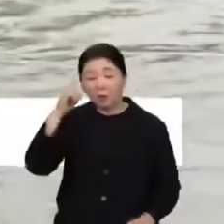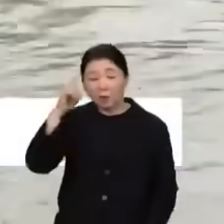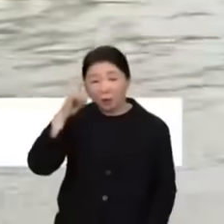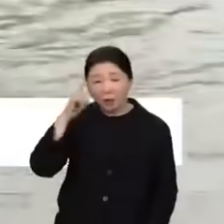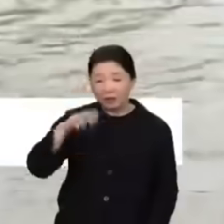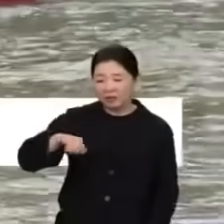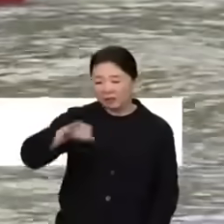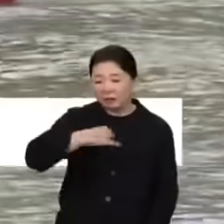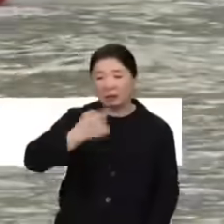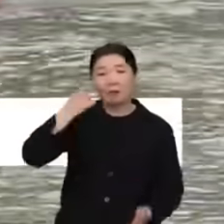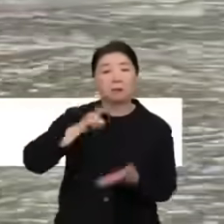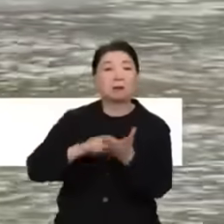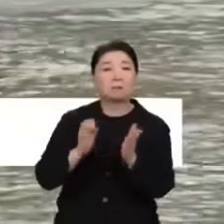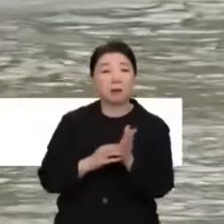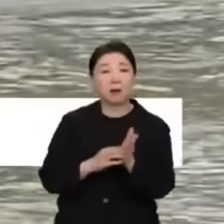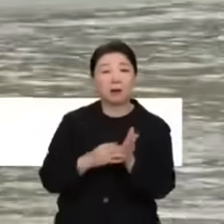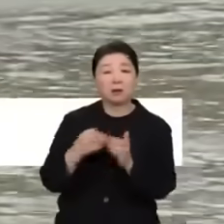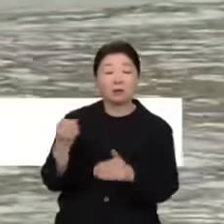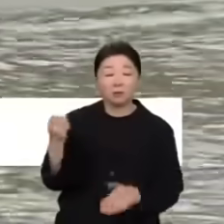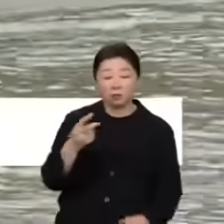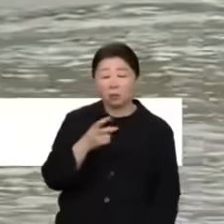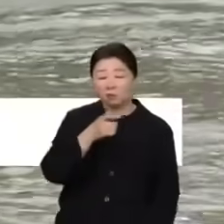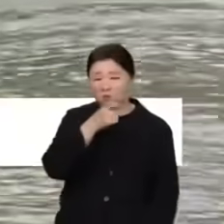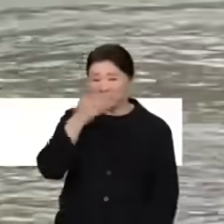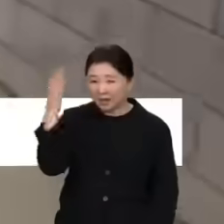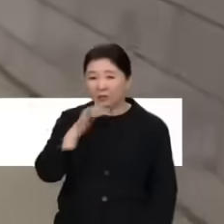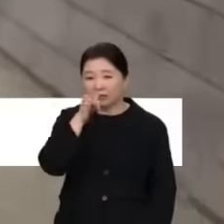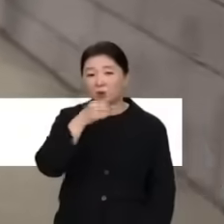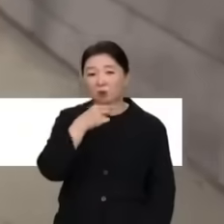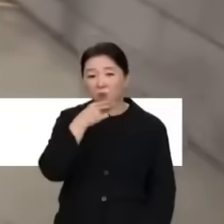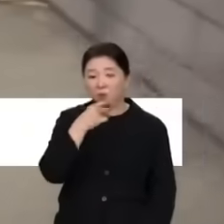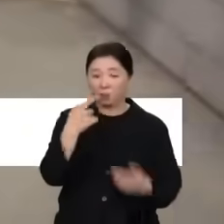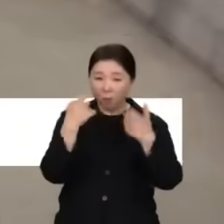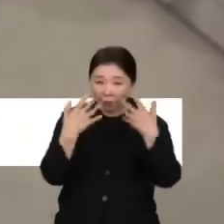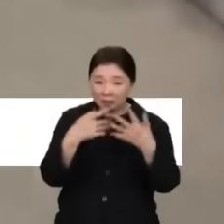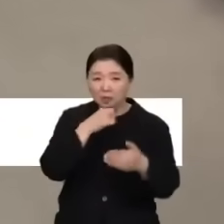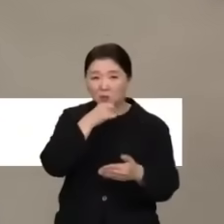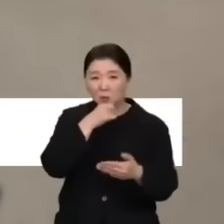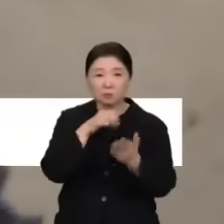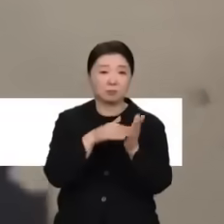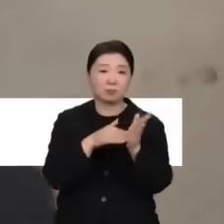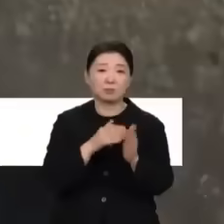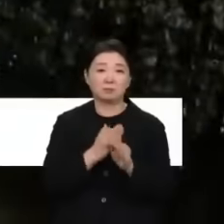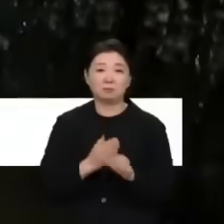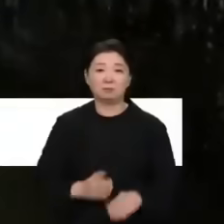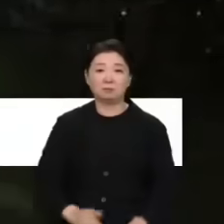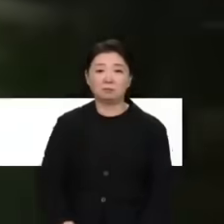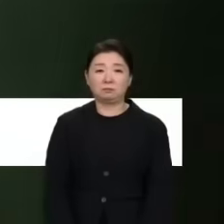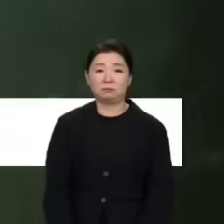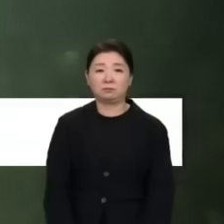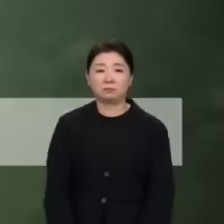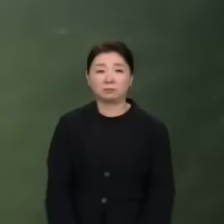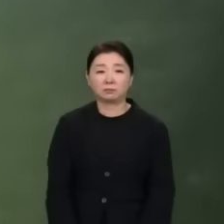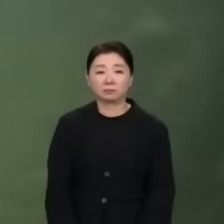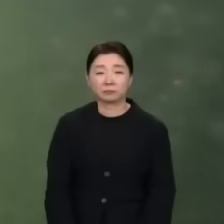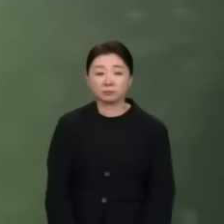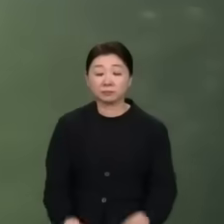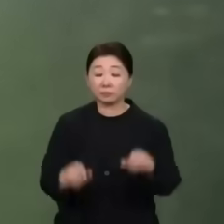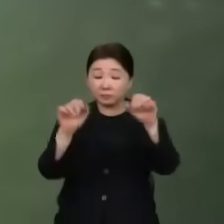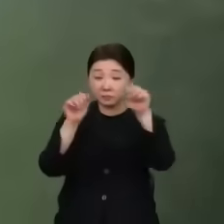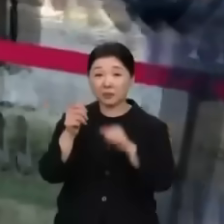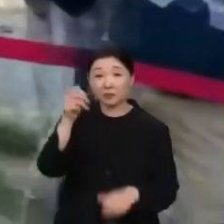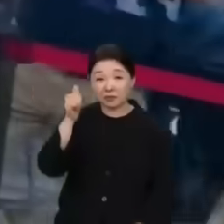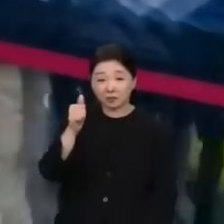수치가 나왔고 이후 얼마나 더 수질이 개선됐는지 정확한 수치는 비밀에 붙여졌습니다.